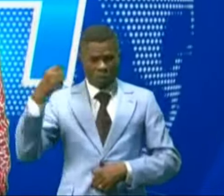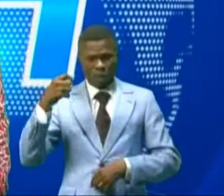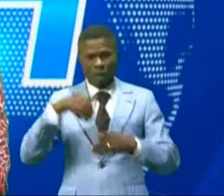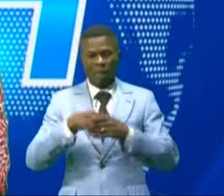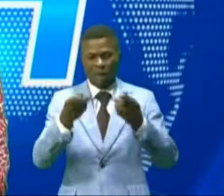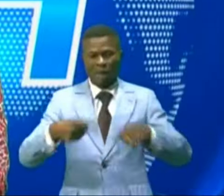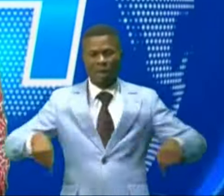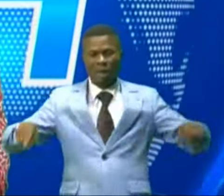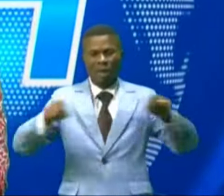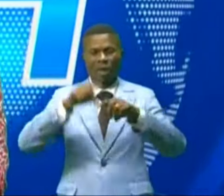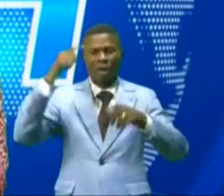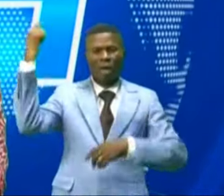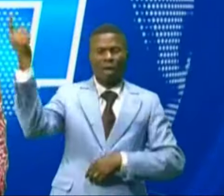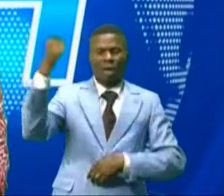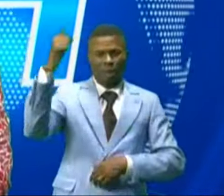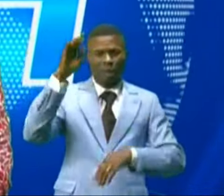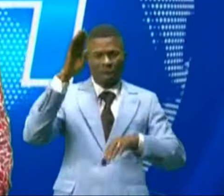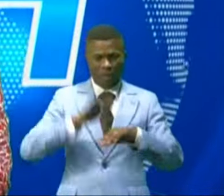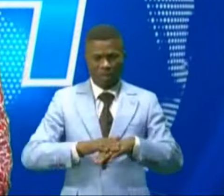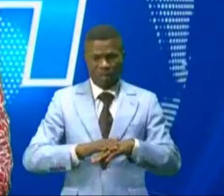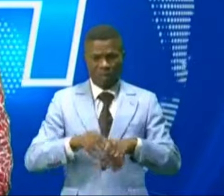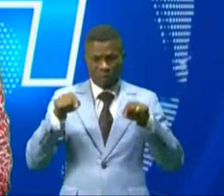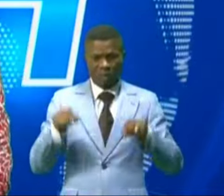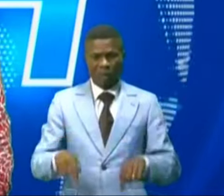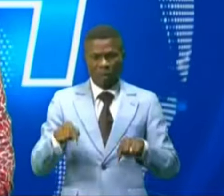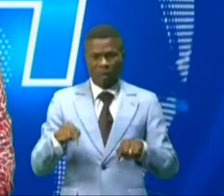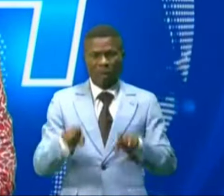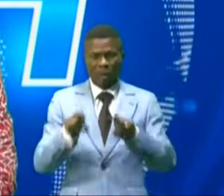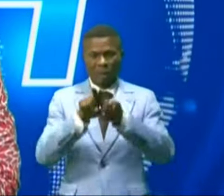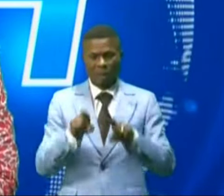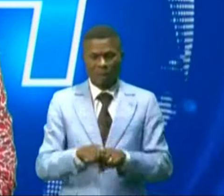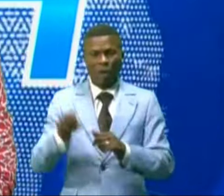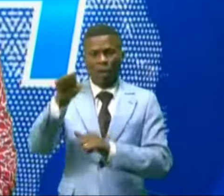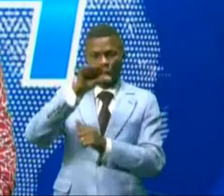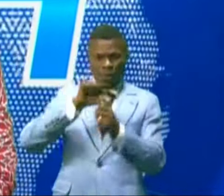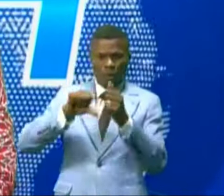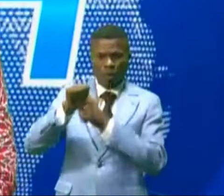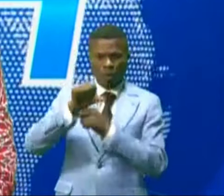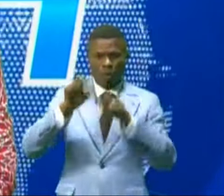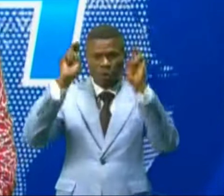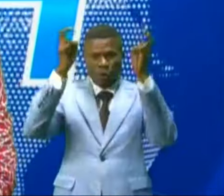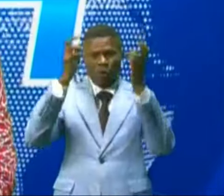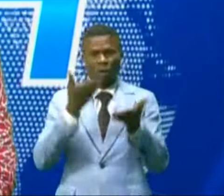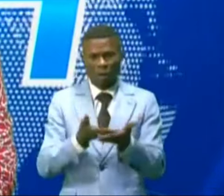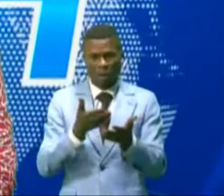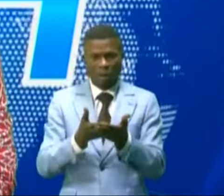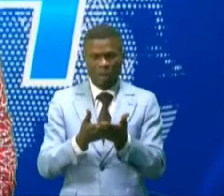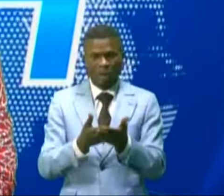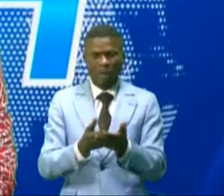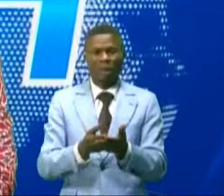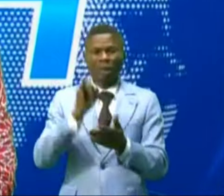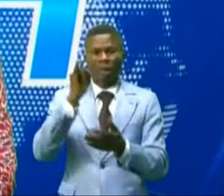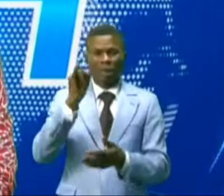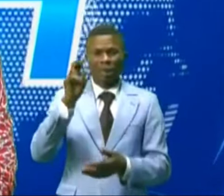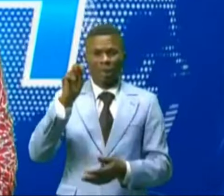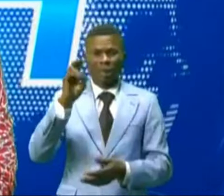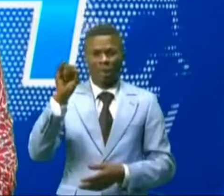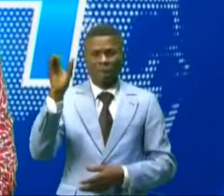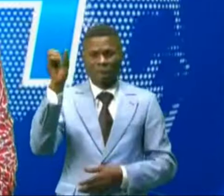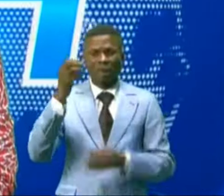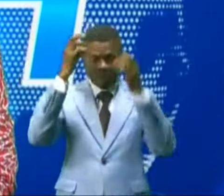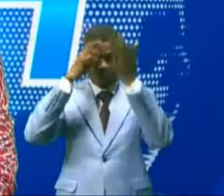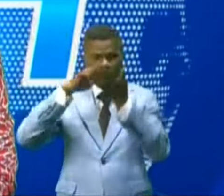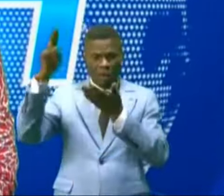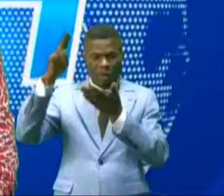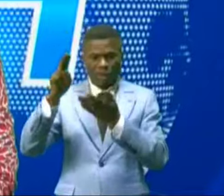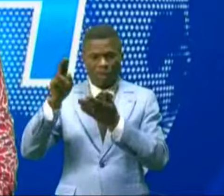environnementale mondiale qui sévit actuellement. Eh bien, c'est autour de ce thème que l'UNICIC, entendez, l'Université des sciences de